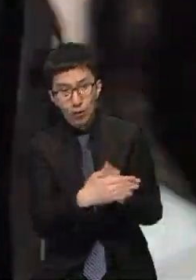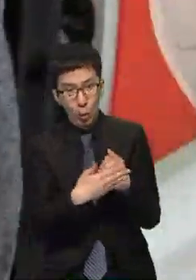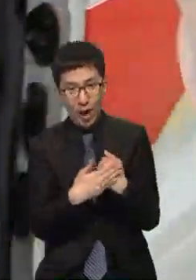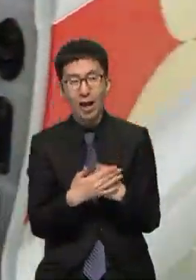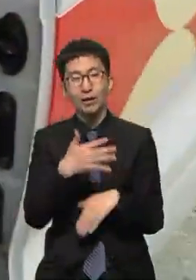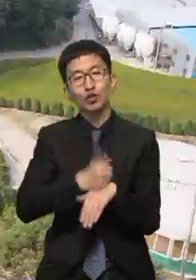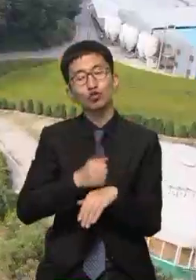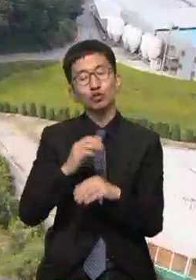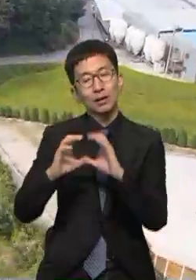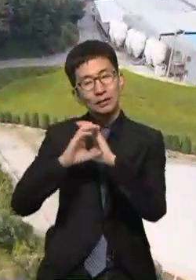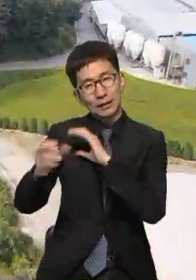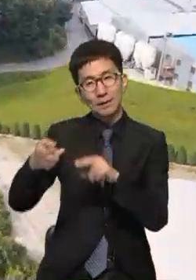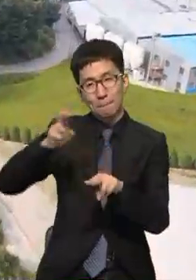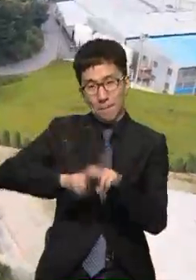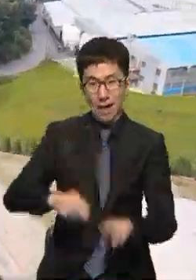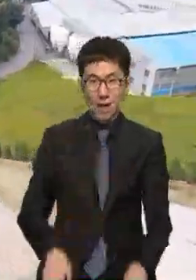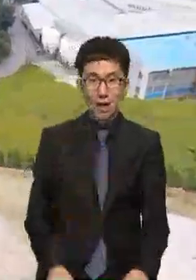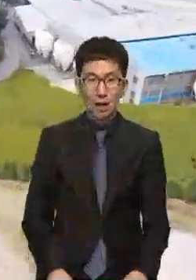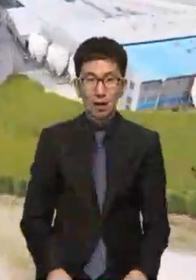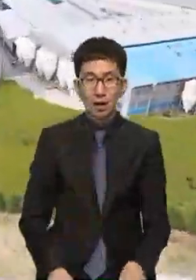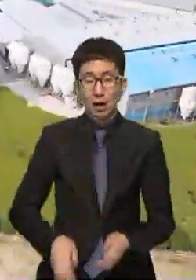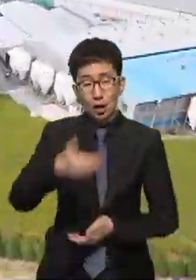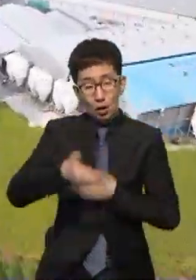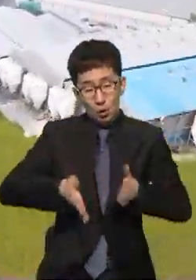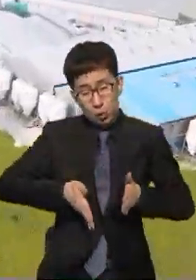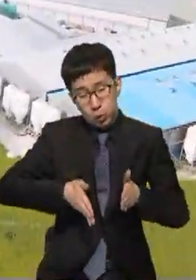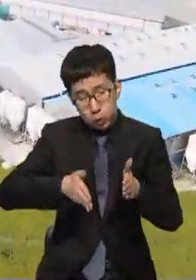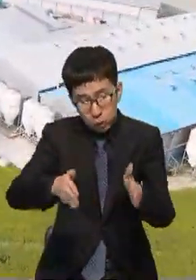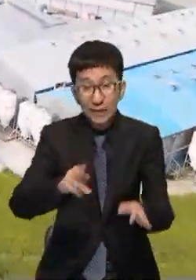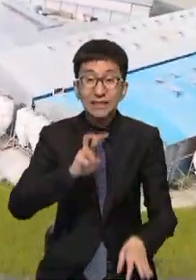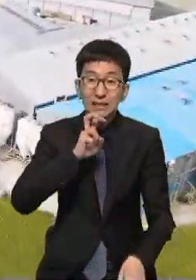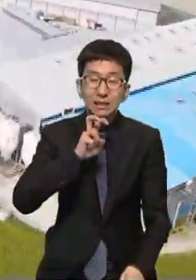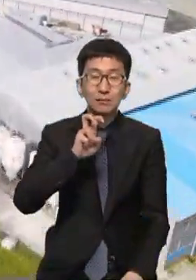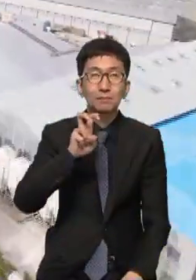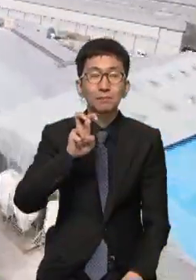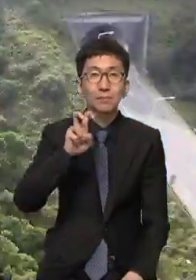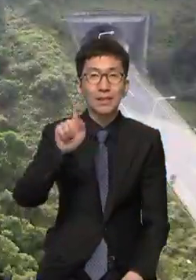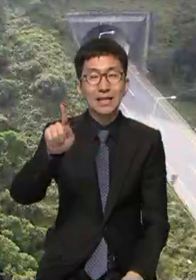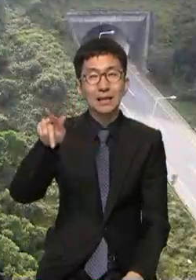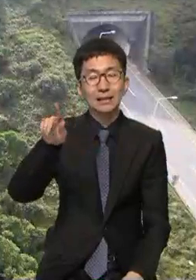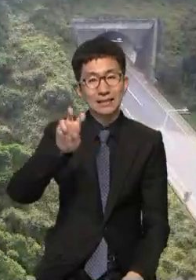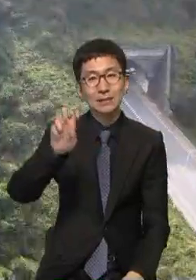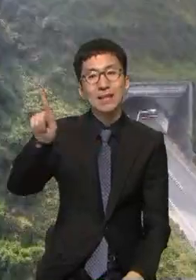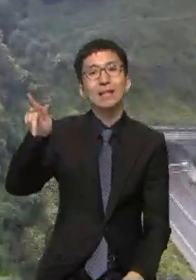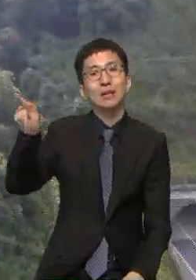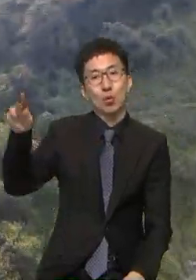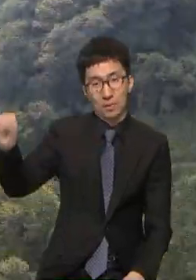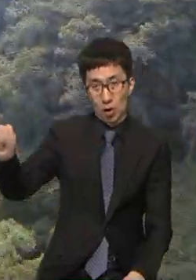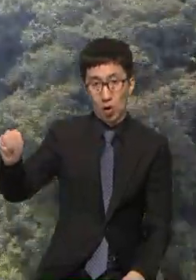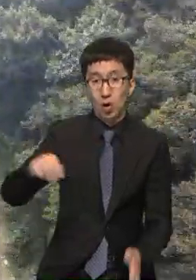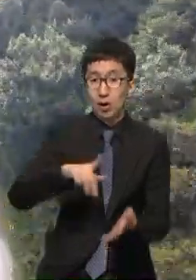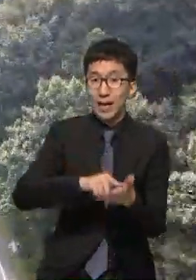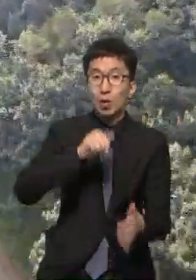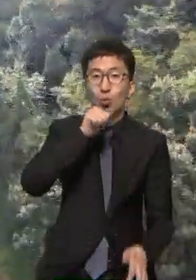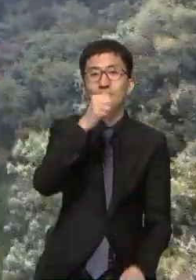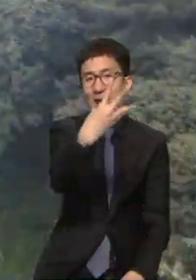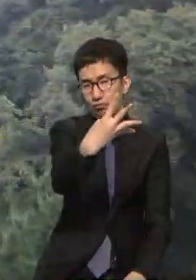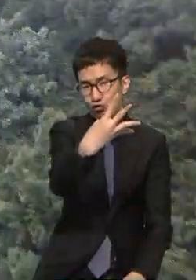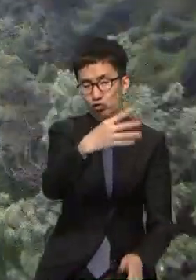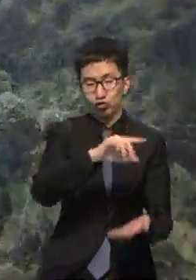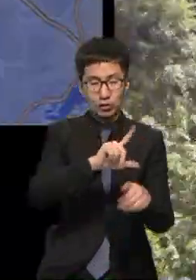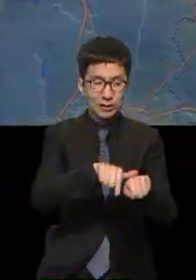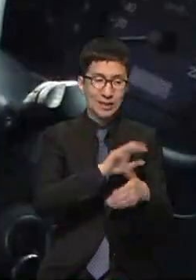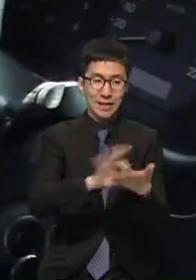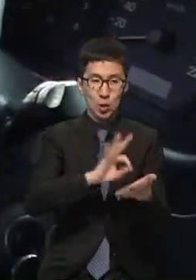오릅니다. 국도로 21km를 달려가는 길. 도착까지 54분. 평균보다 2배